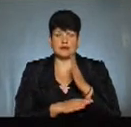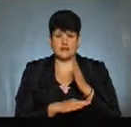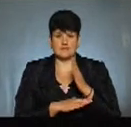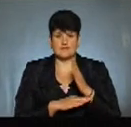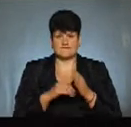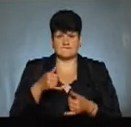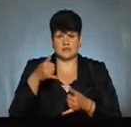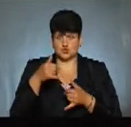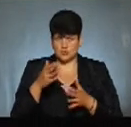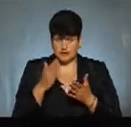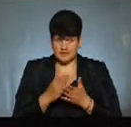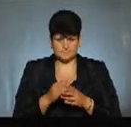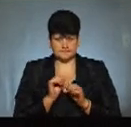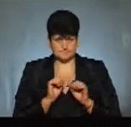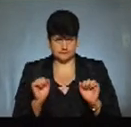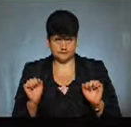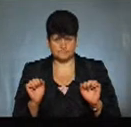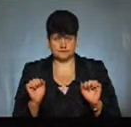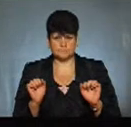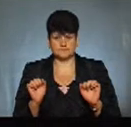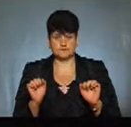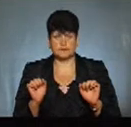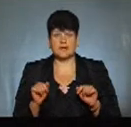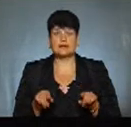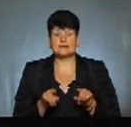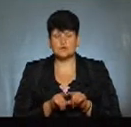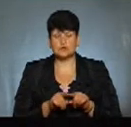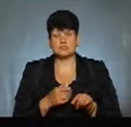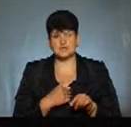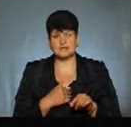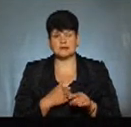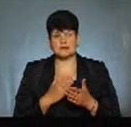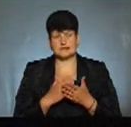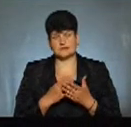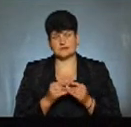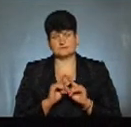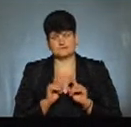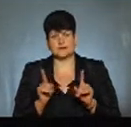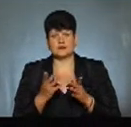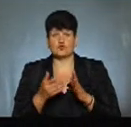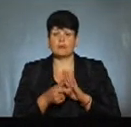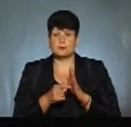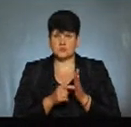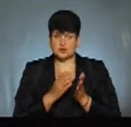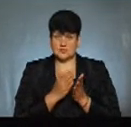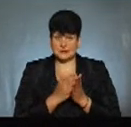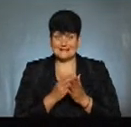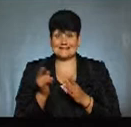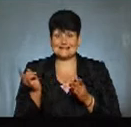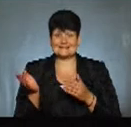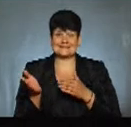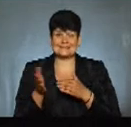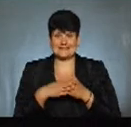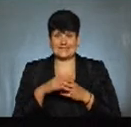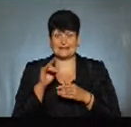в приміщеннях, в будинках чи в спорудах. І також є свої нюанси. Якщо ви перебуваєте в приміщенні, закрийте вікна,